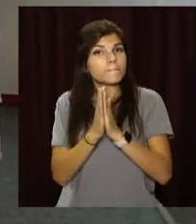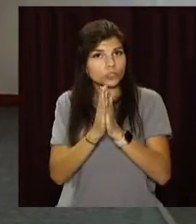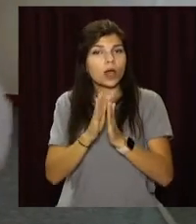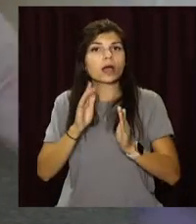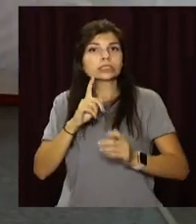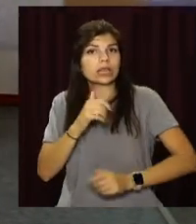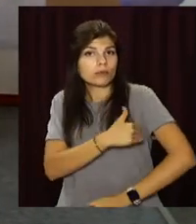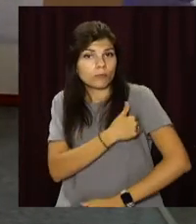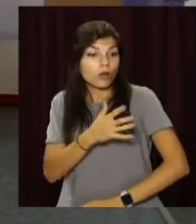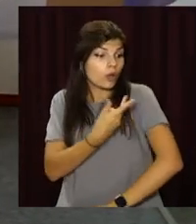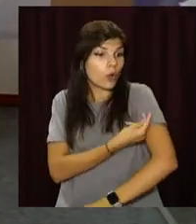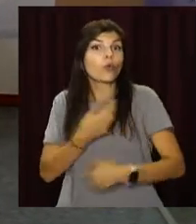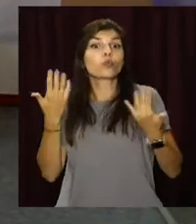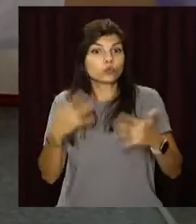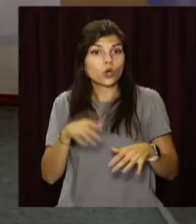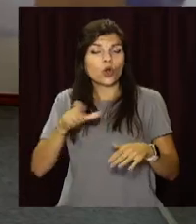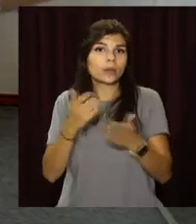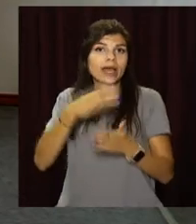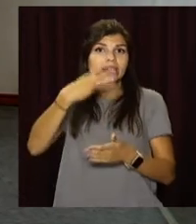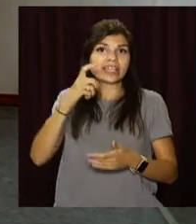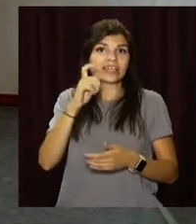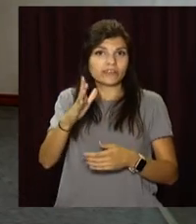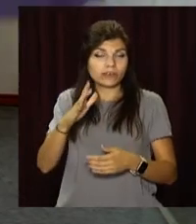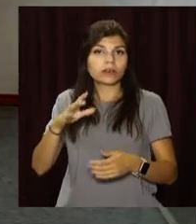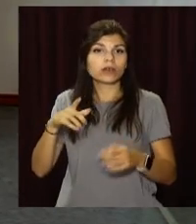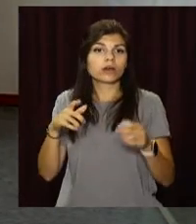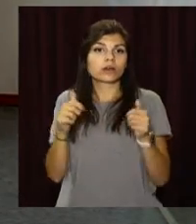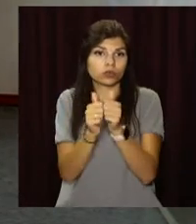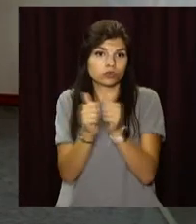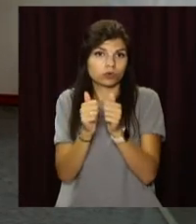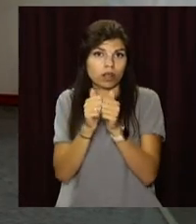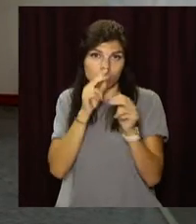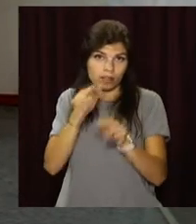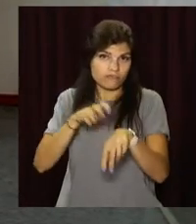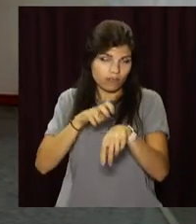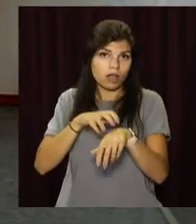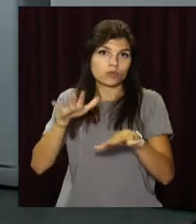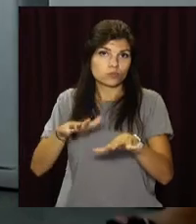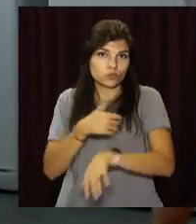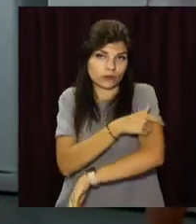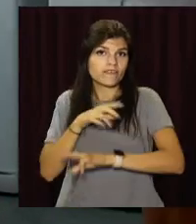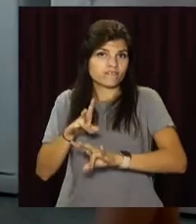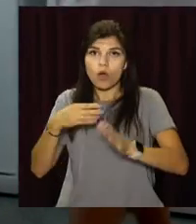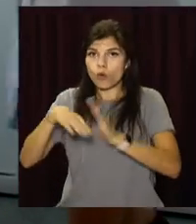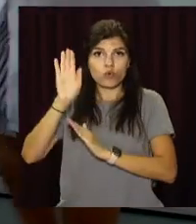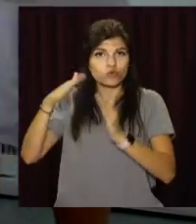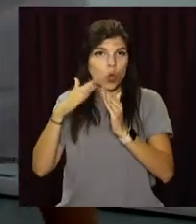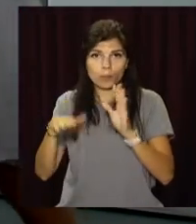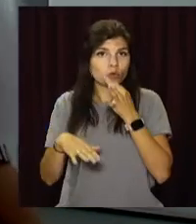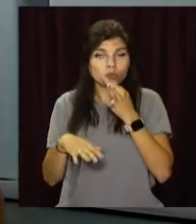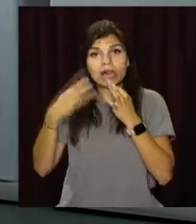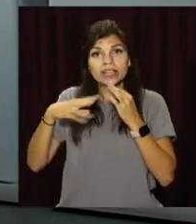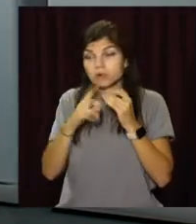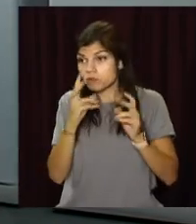температурою. Після щеплення люди півгодини чекають, знаходяться під наглядом лікаря. Серед протипоказань,